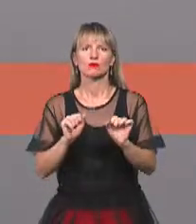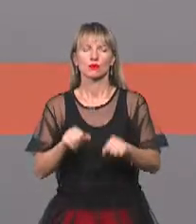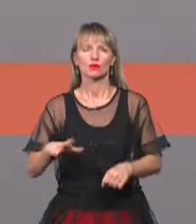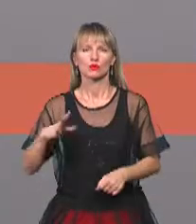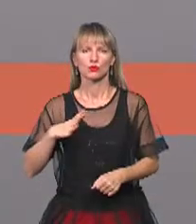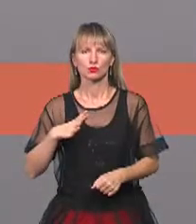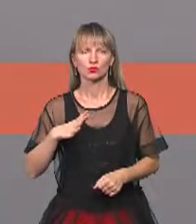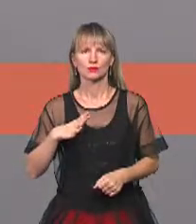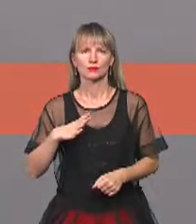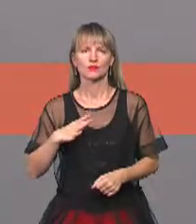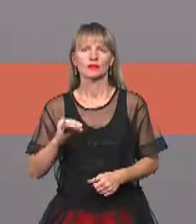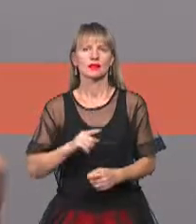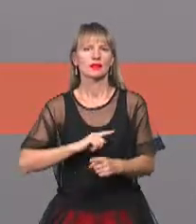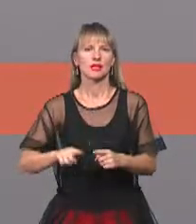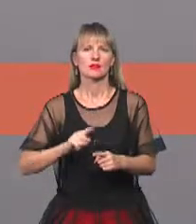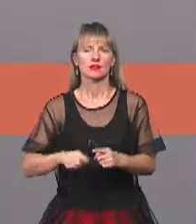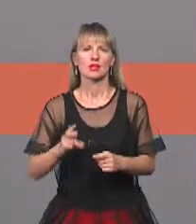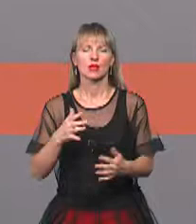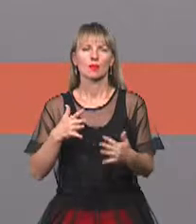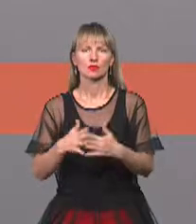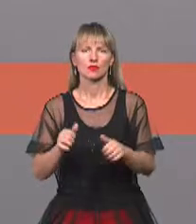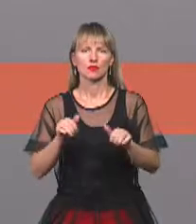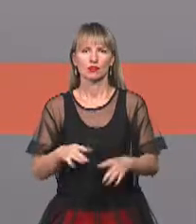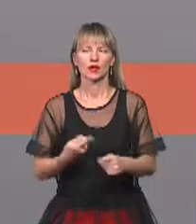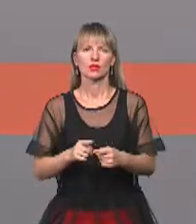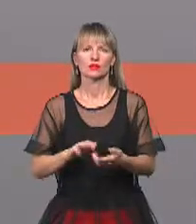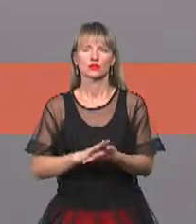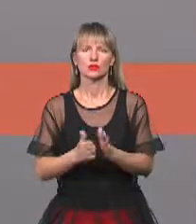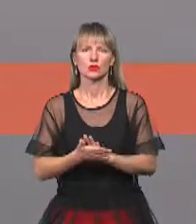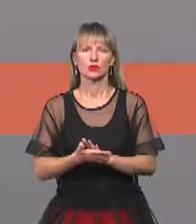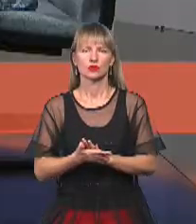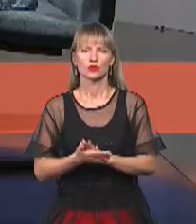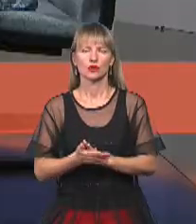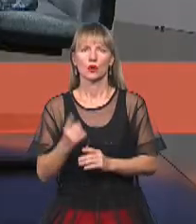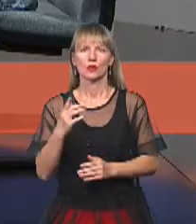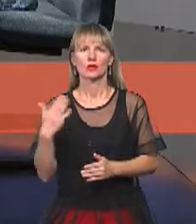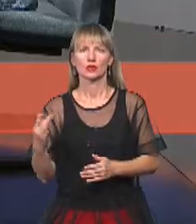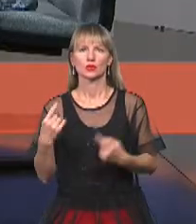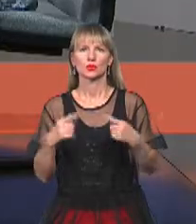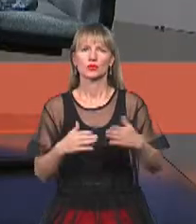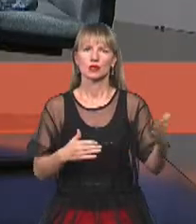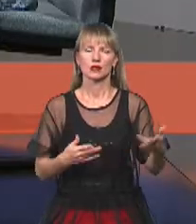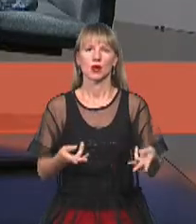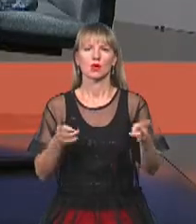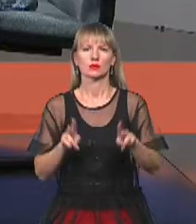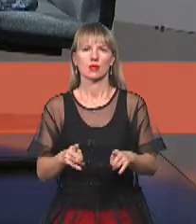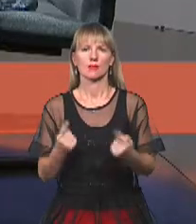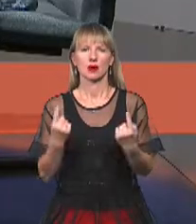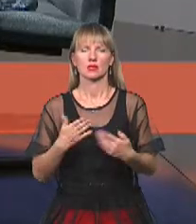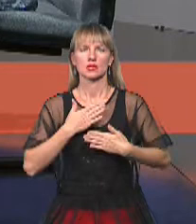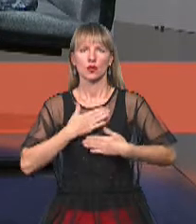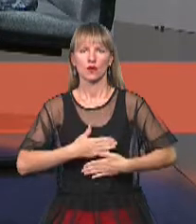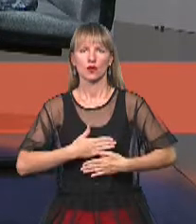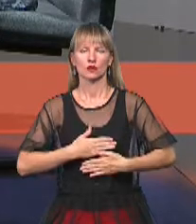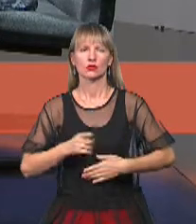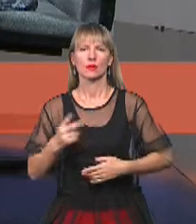і якнайшвидше, якнайпрозоріше вирішити цю ситуацію так, щоб і одна сторона, і інша сторона сталася максимально задоволена, як то